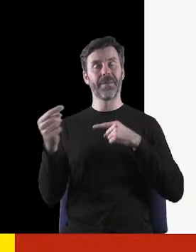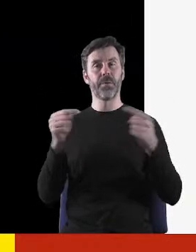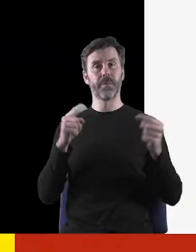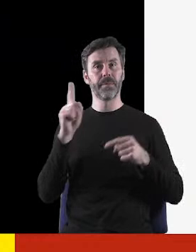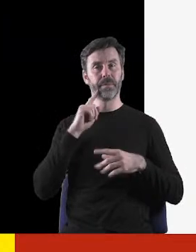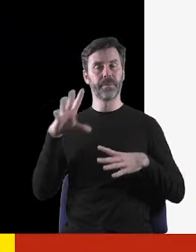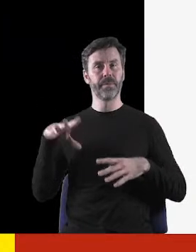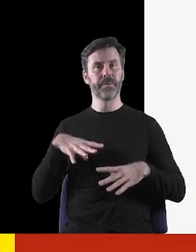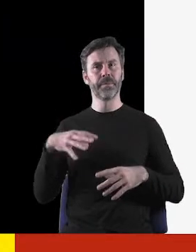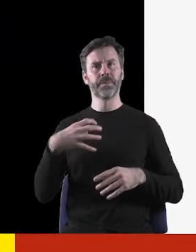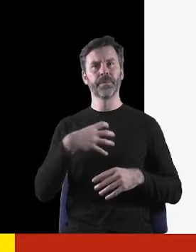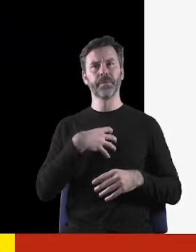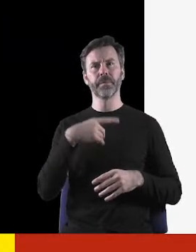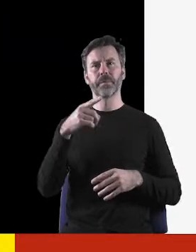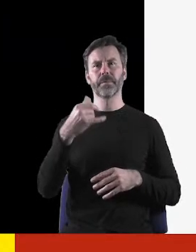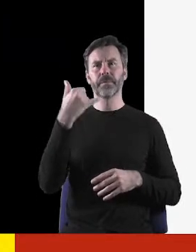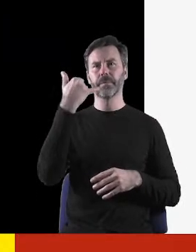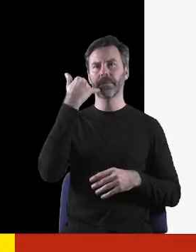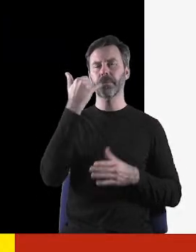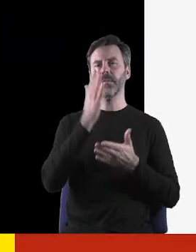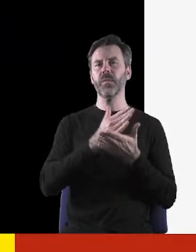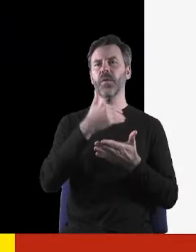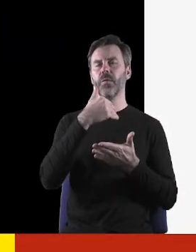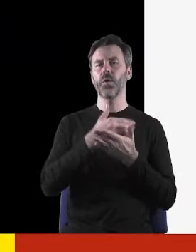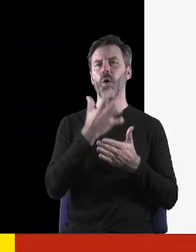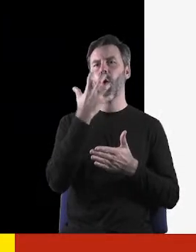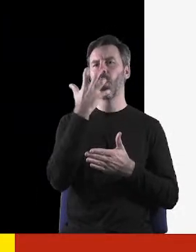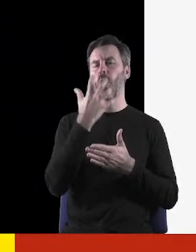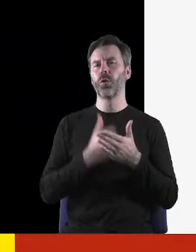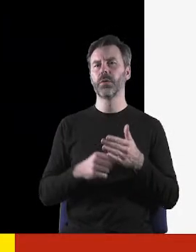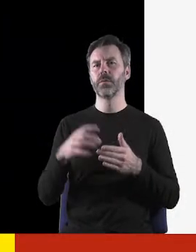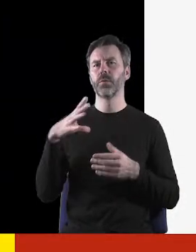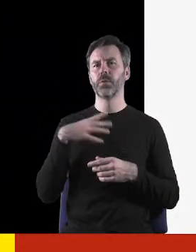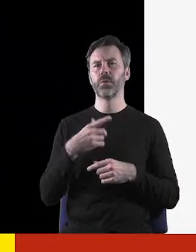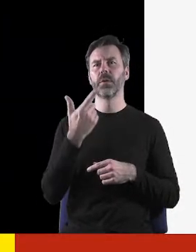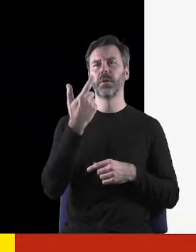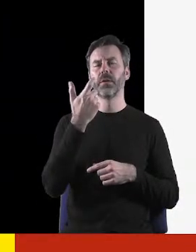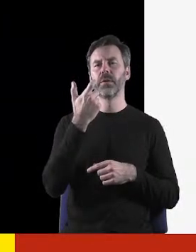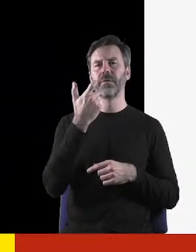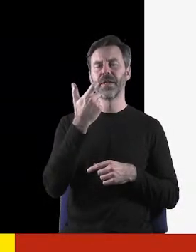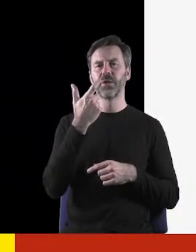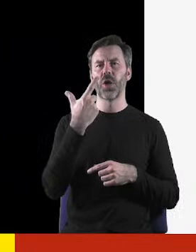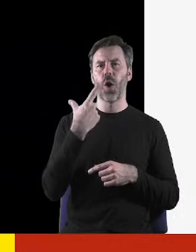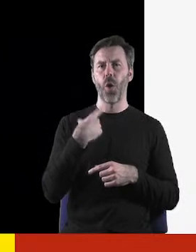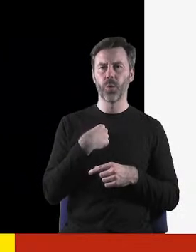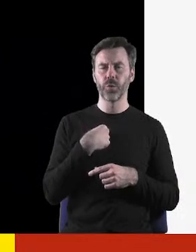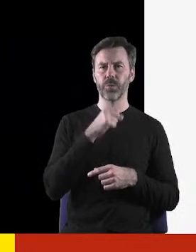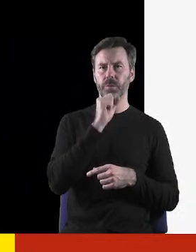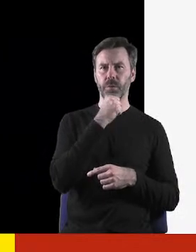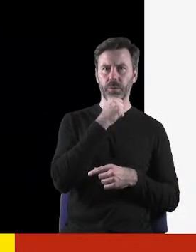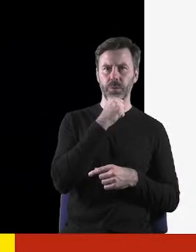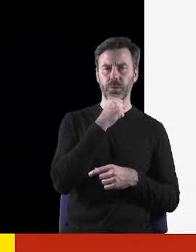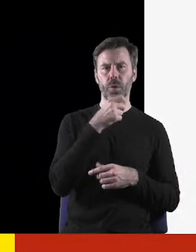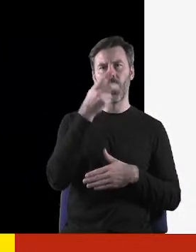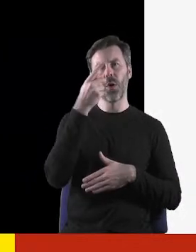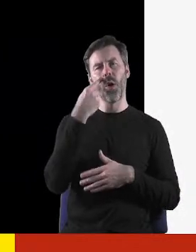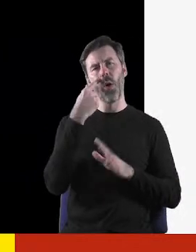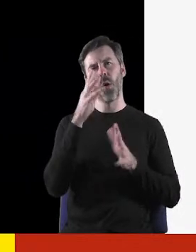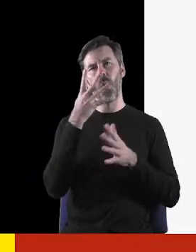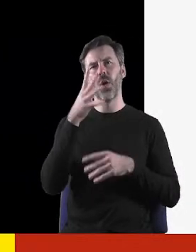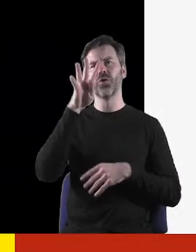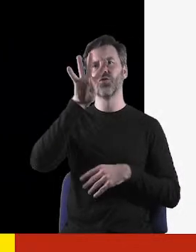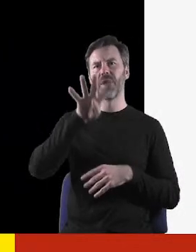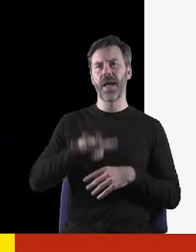z wojewódzkiego telefonu wsparcia dla seniorów korzystało 200 seniorów w okresie 4 miesięcy.